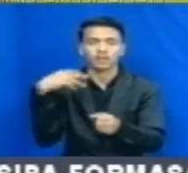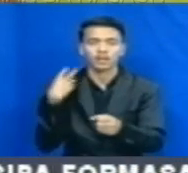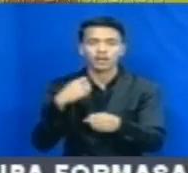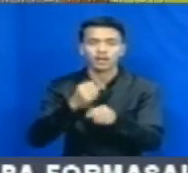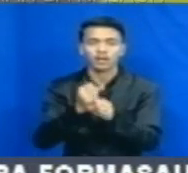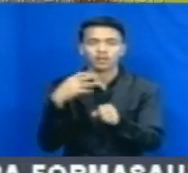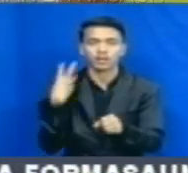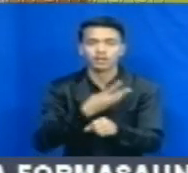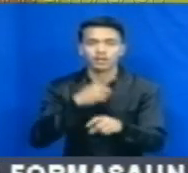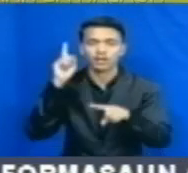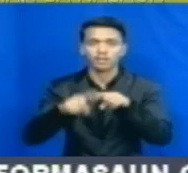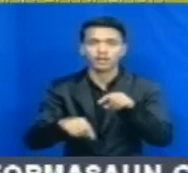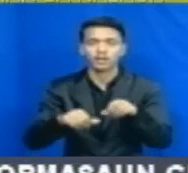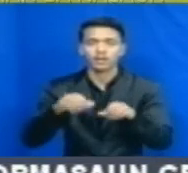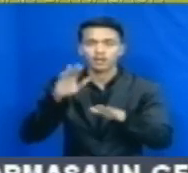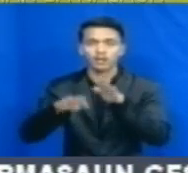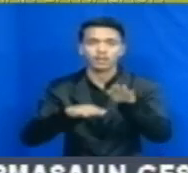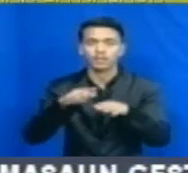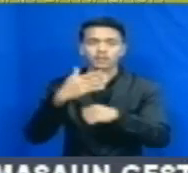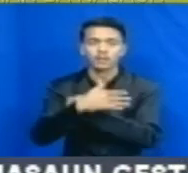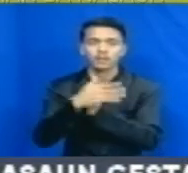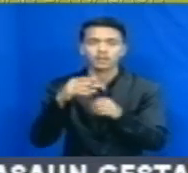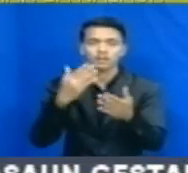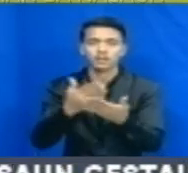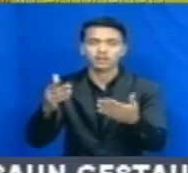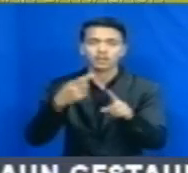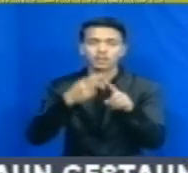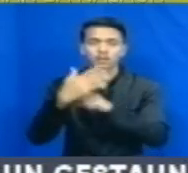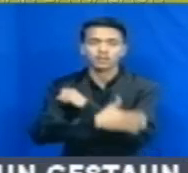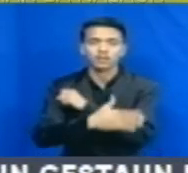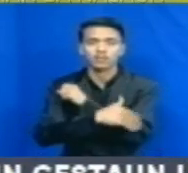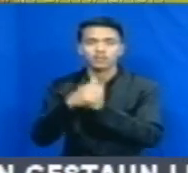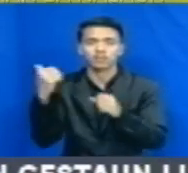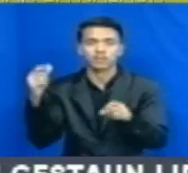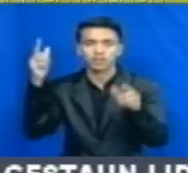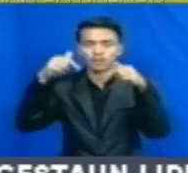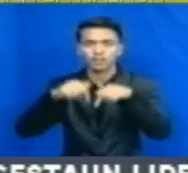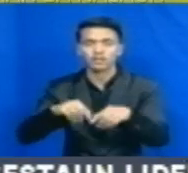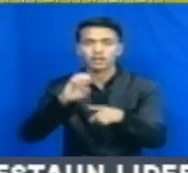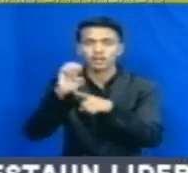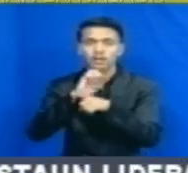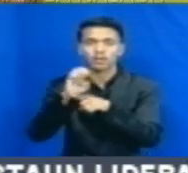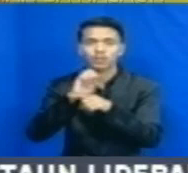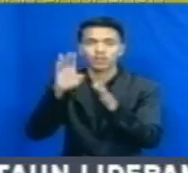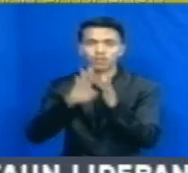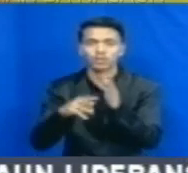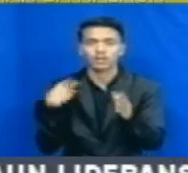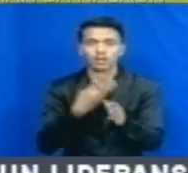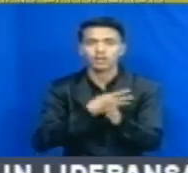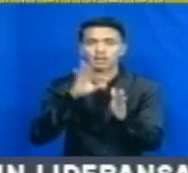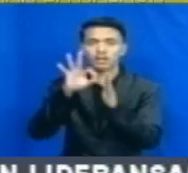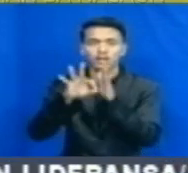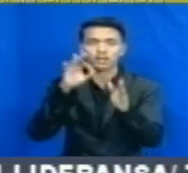bamai, COVID halu sasanu silior nus latama, lasai antau ekonomia netu ita la hetan osa. I